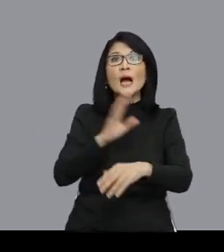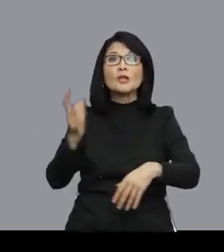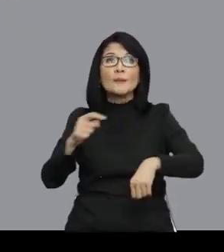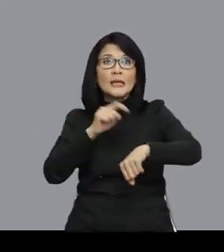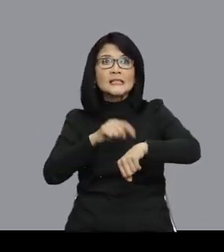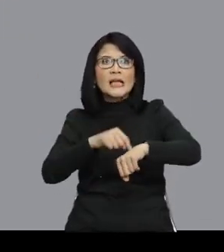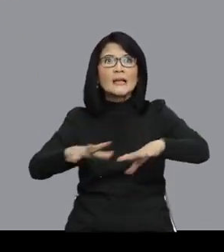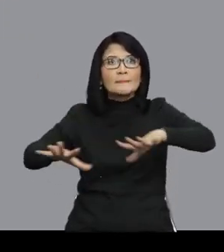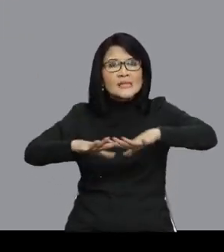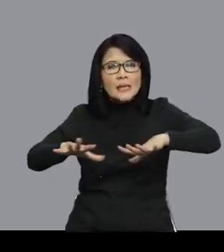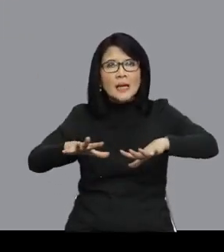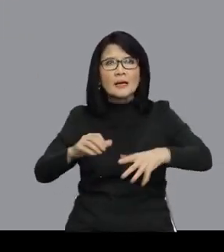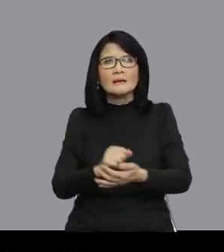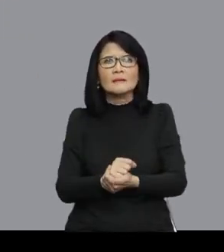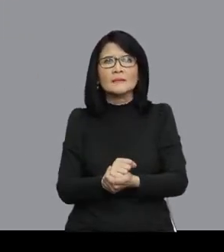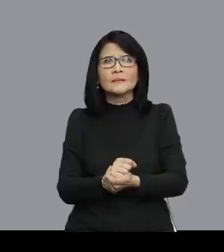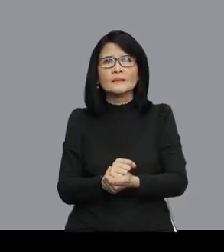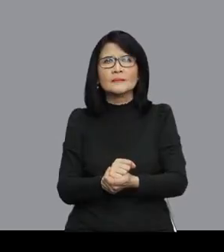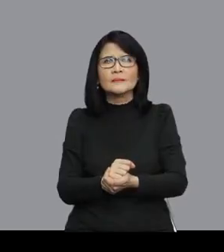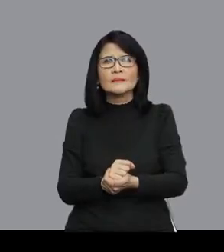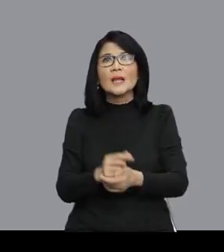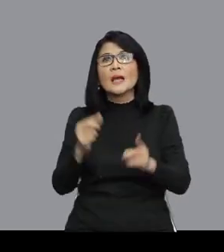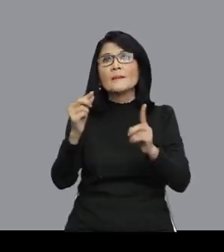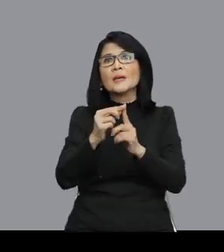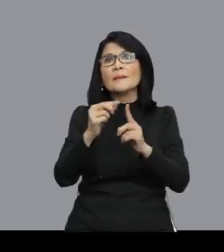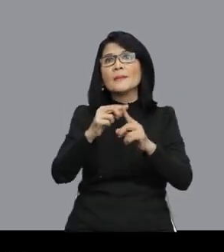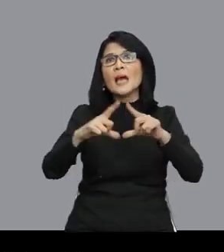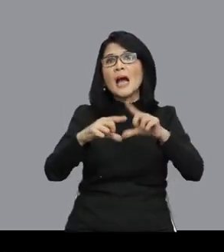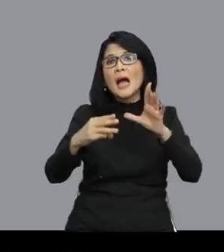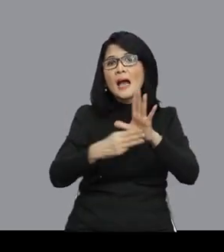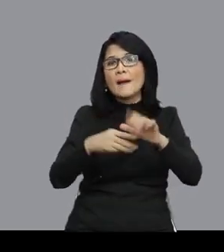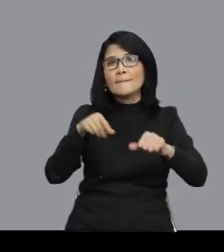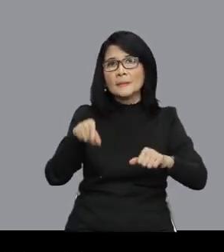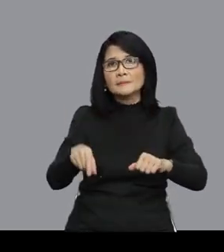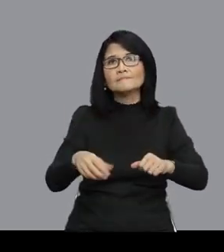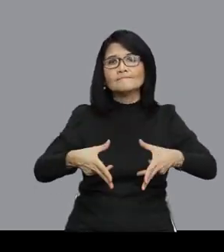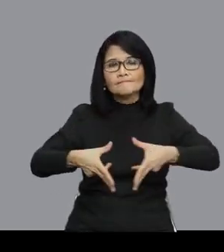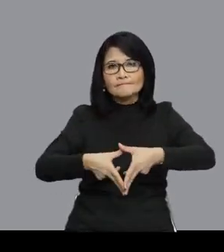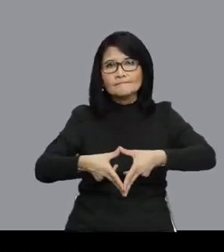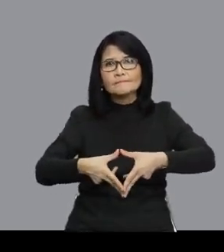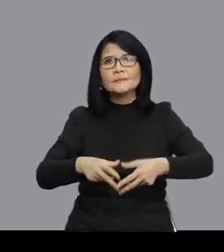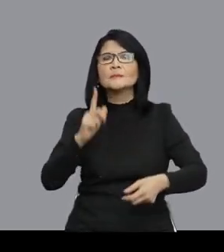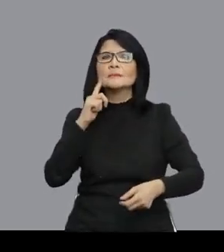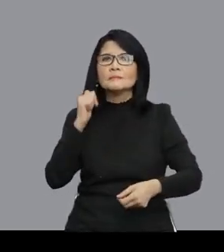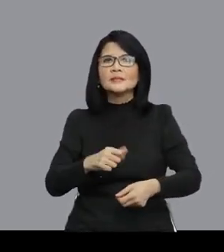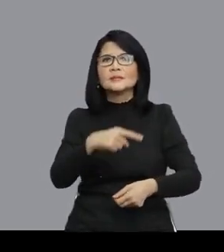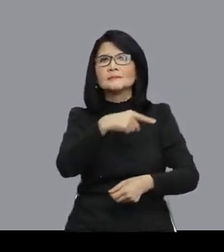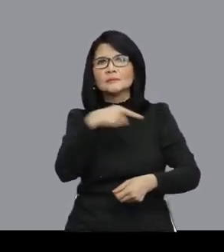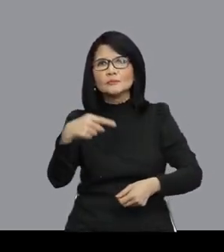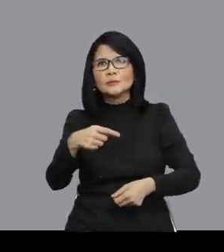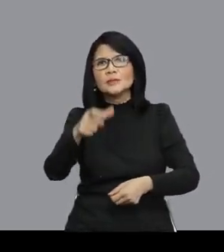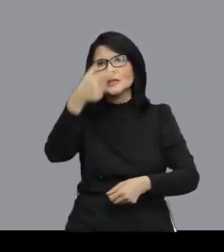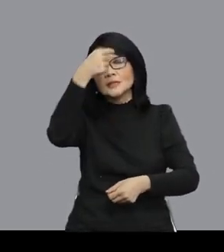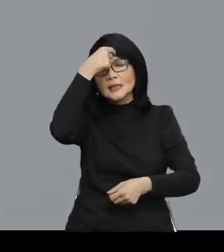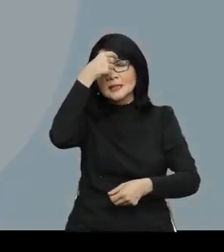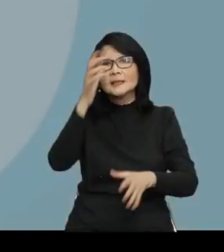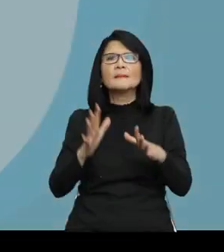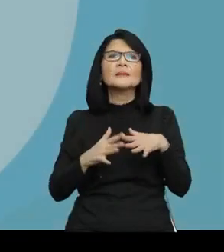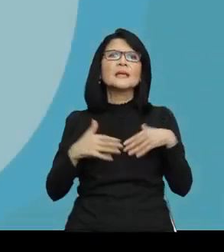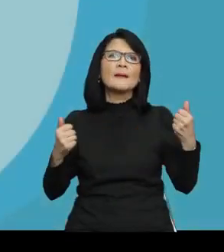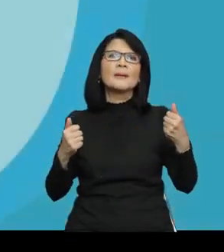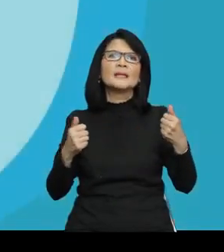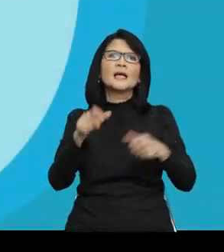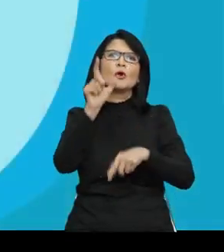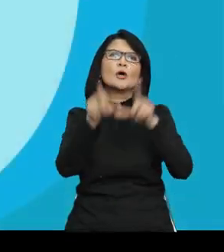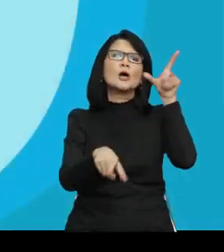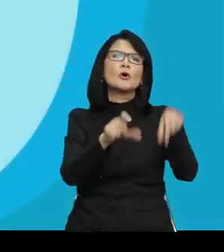saat terjadinya bencana. Pelaksanaan paket pelayanan awal minimum kesehatan reproduksi dapat mengurangi kesakitan dan menyelamatkan